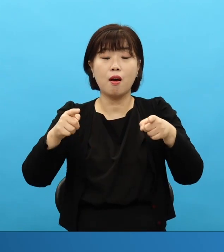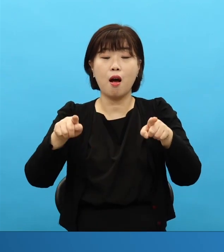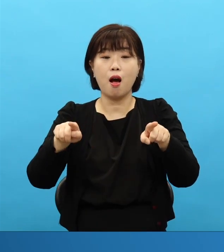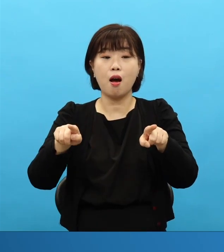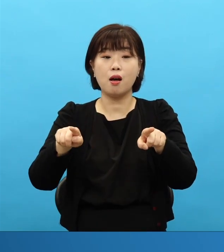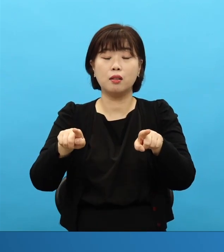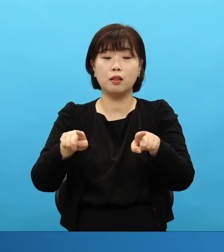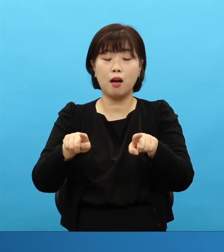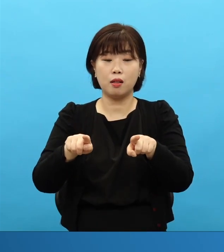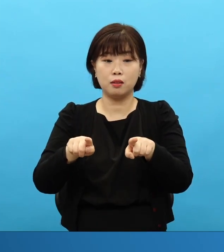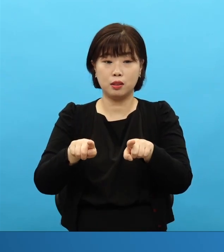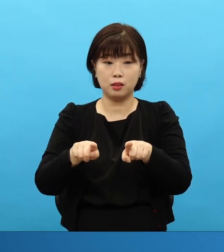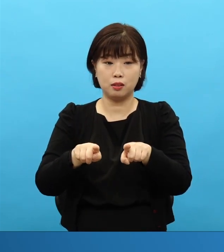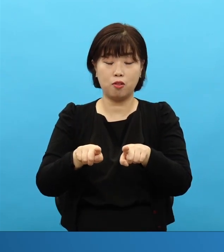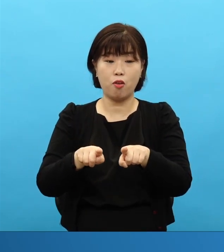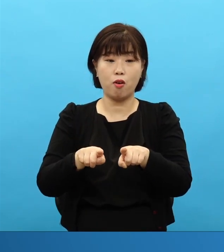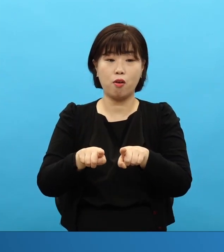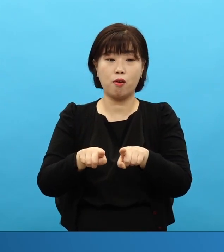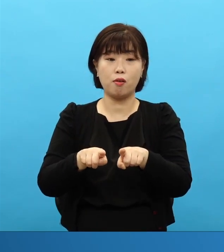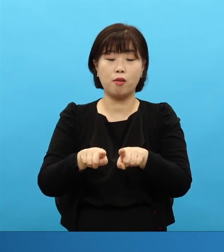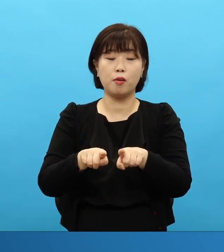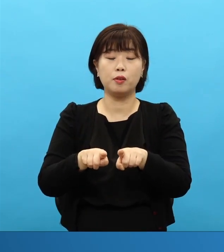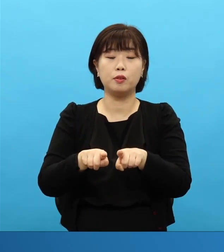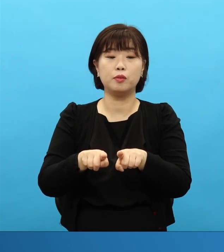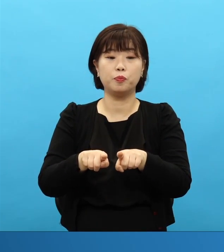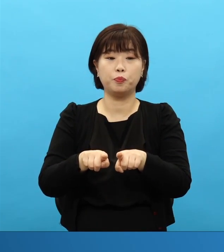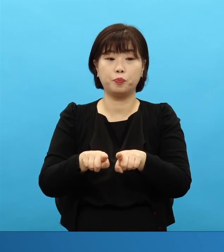함께 하시며